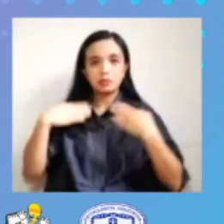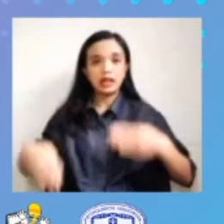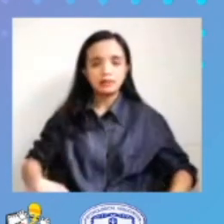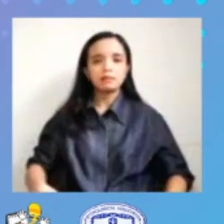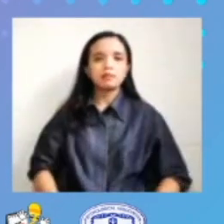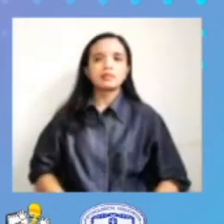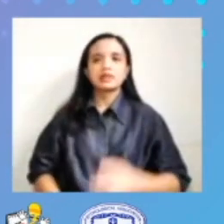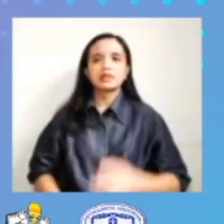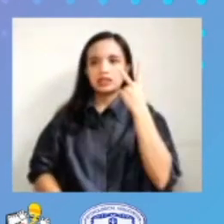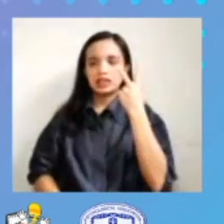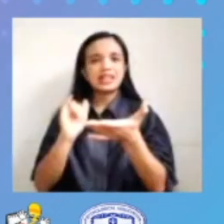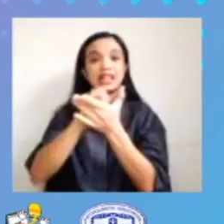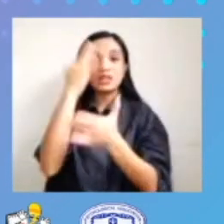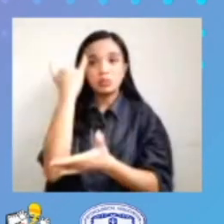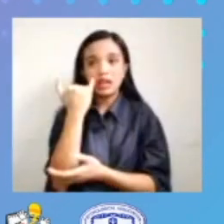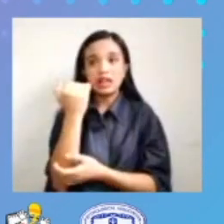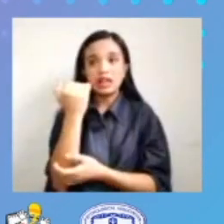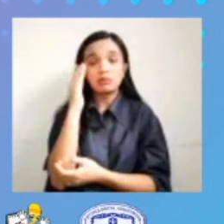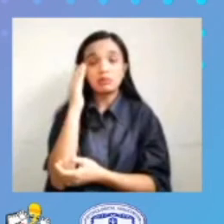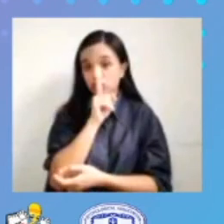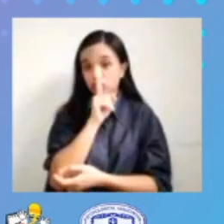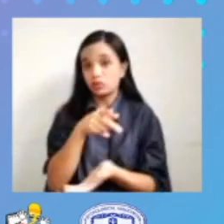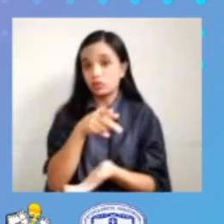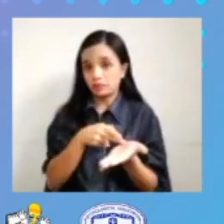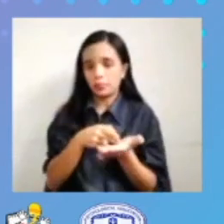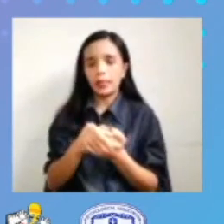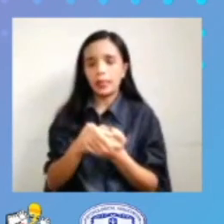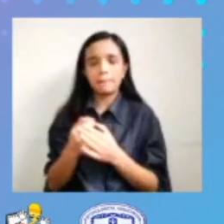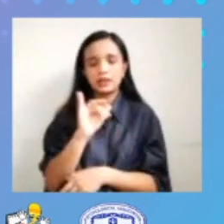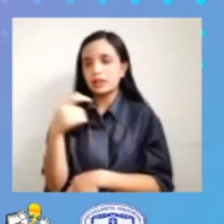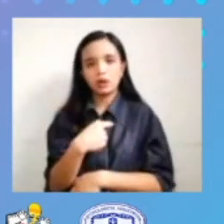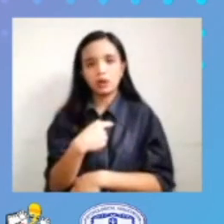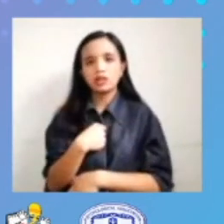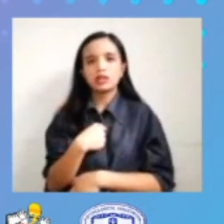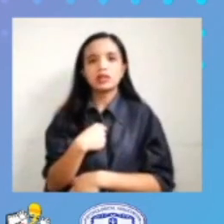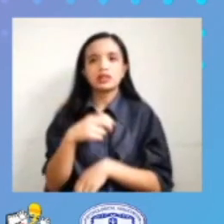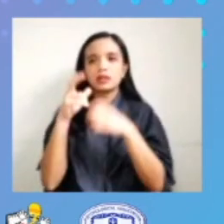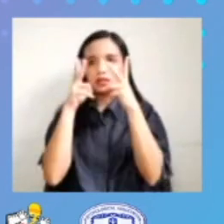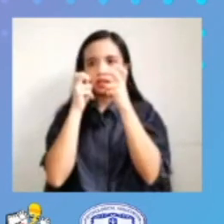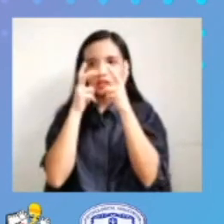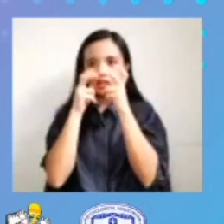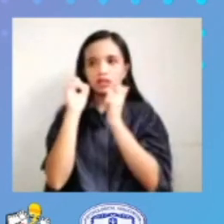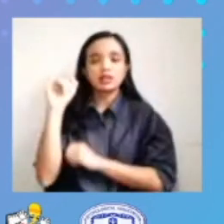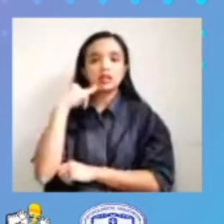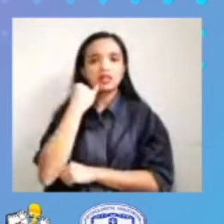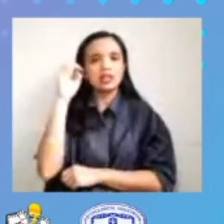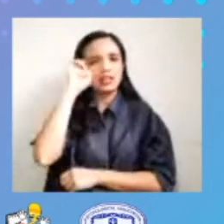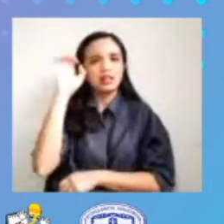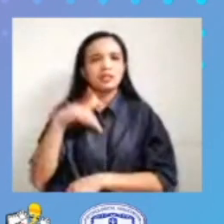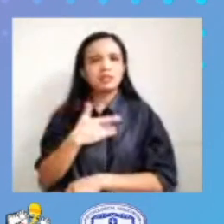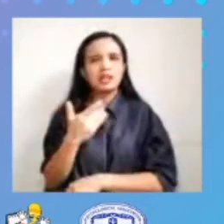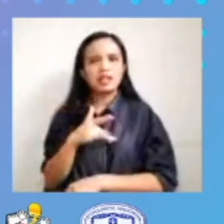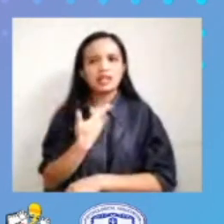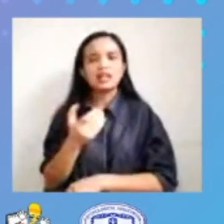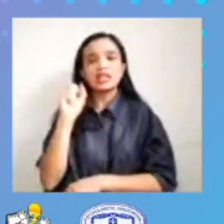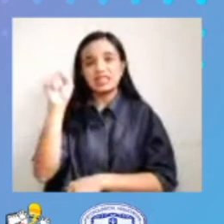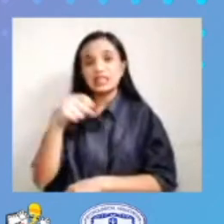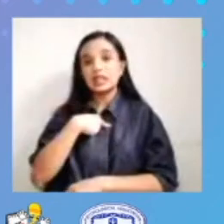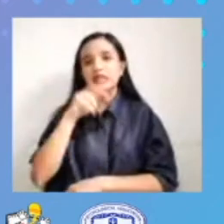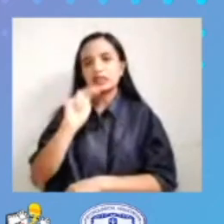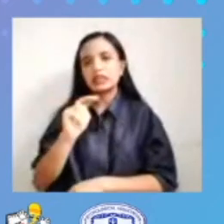No? Tapos, ang kasama pa doon, since we cannot go out and we cannot do more physical activities outside, less social